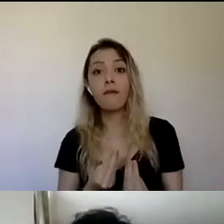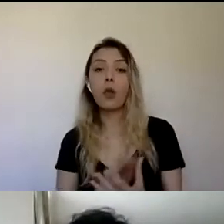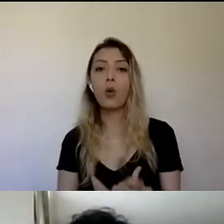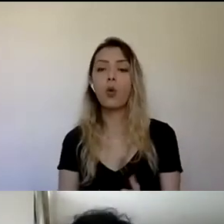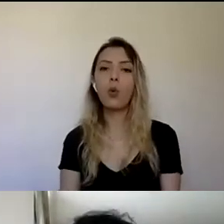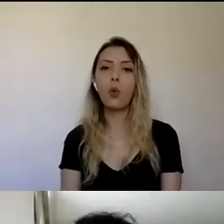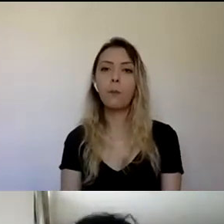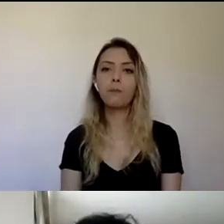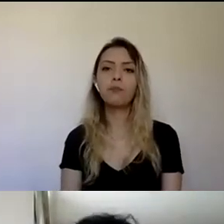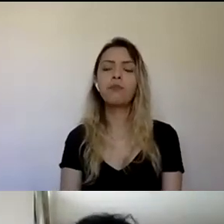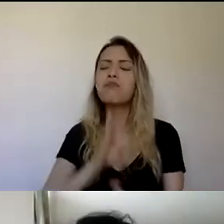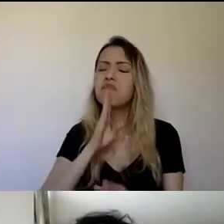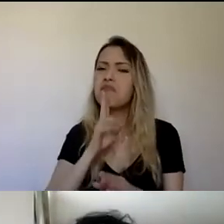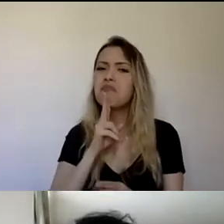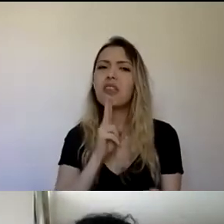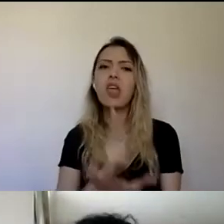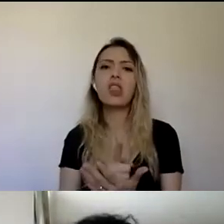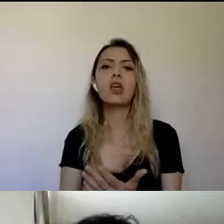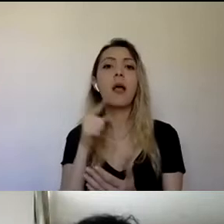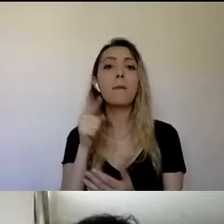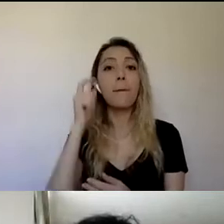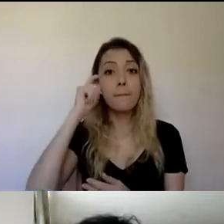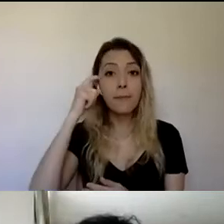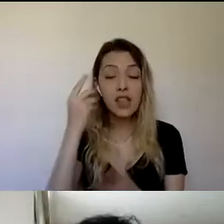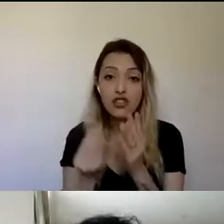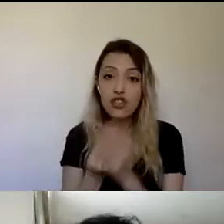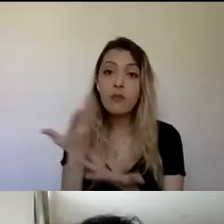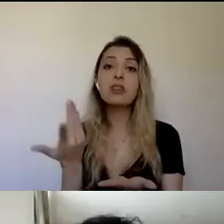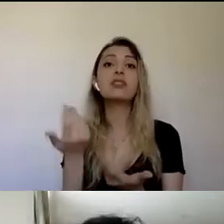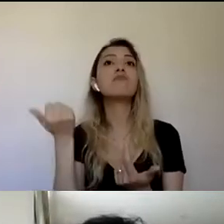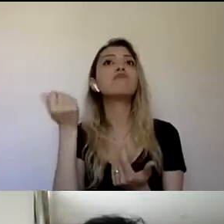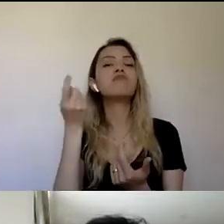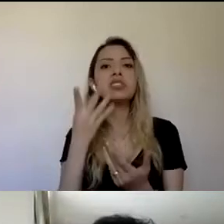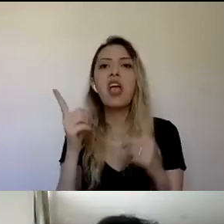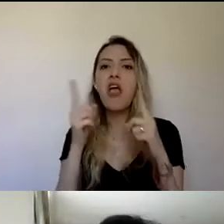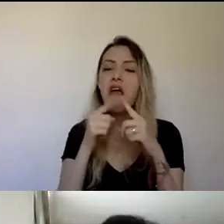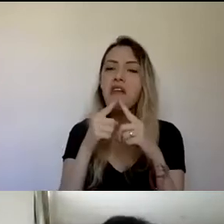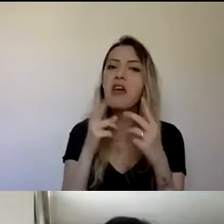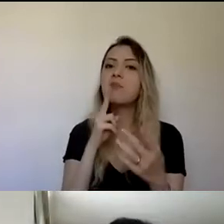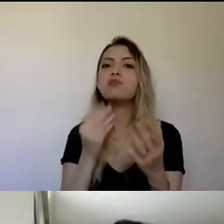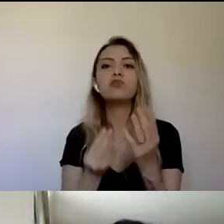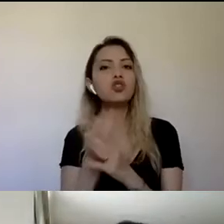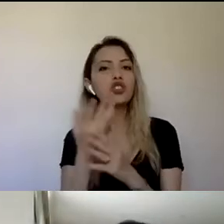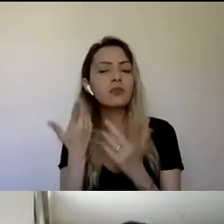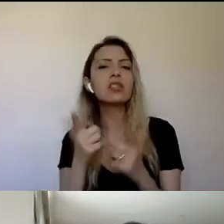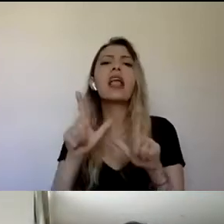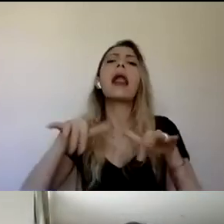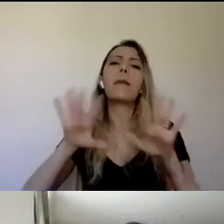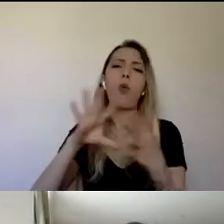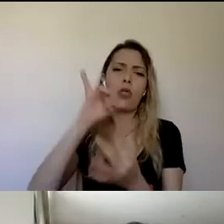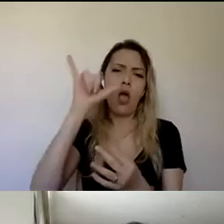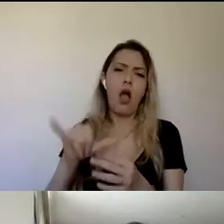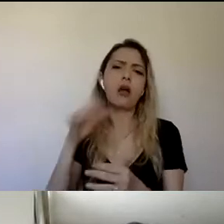veri, bir bilgi çıkması, sayısal bilgi çıkması ya da kesin bir bilgi çıkması gerekmiyor insan hakları